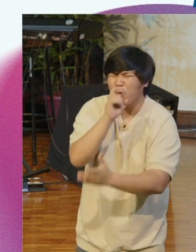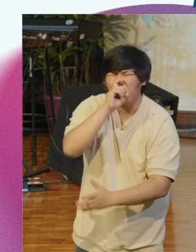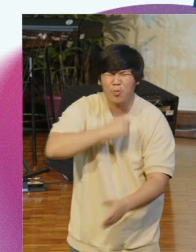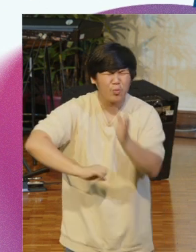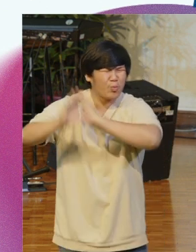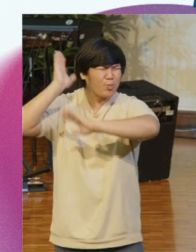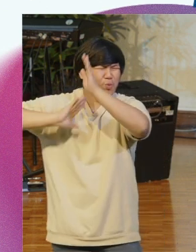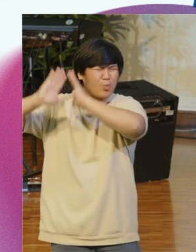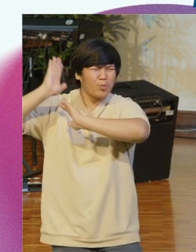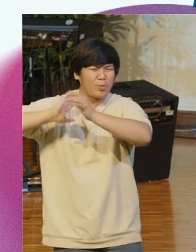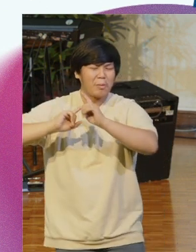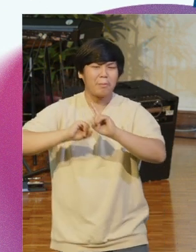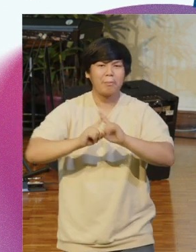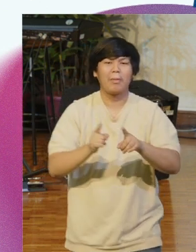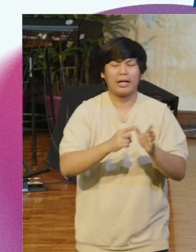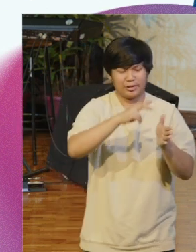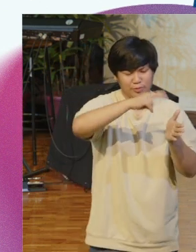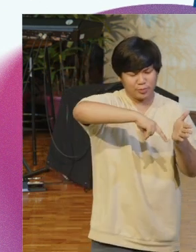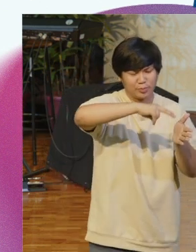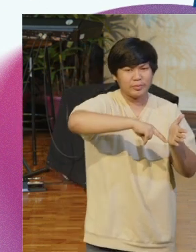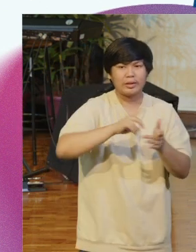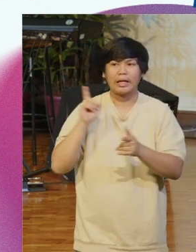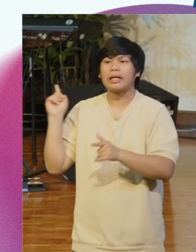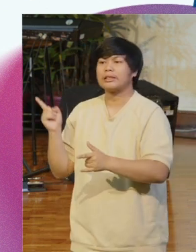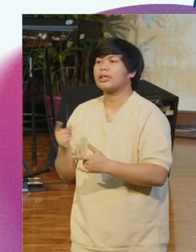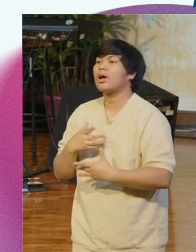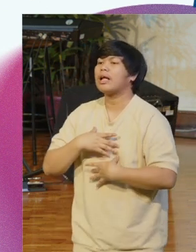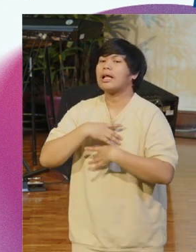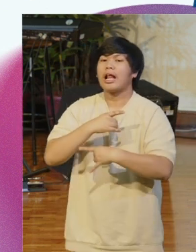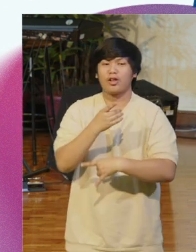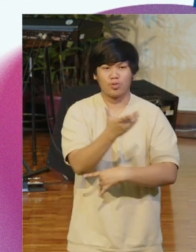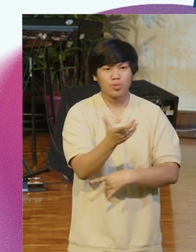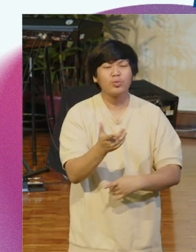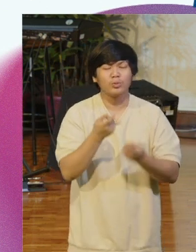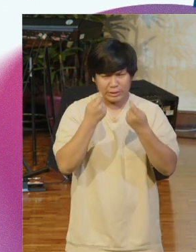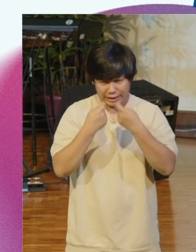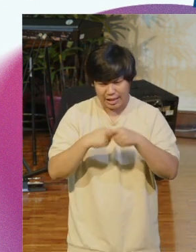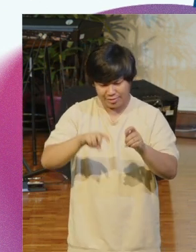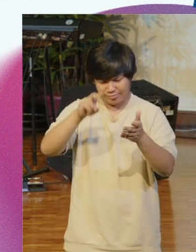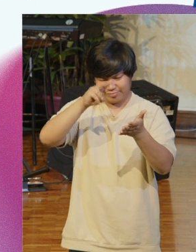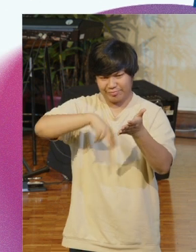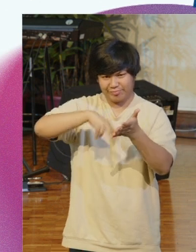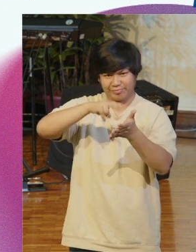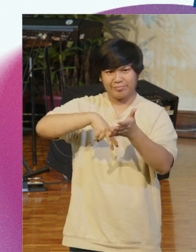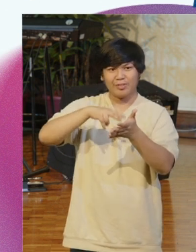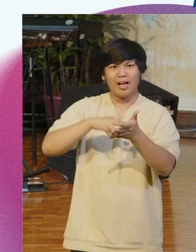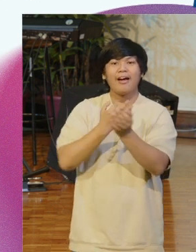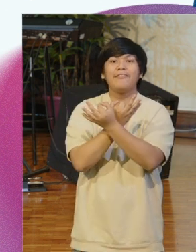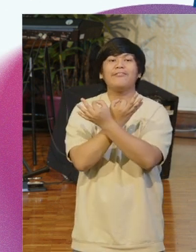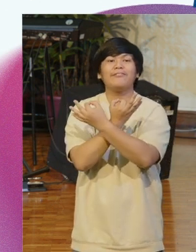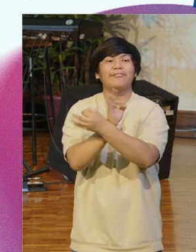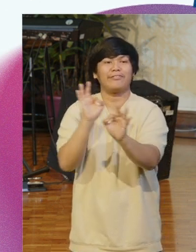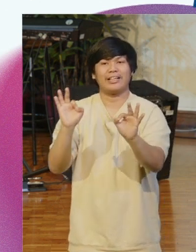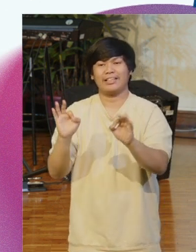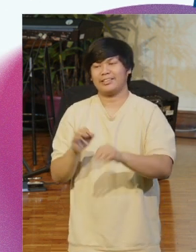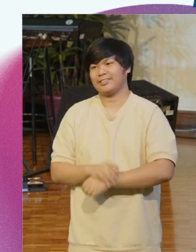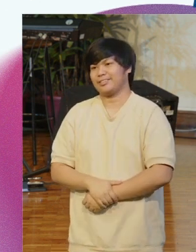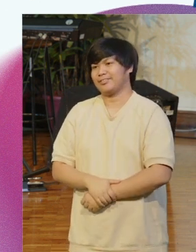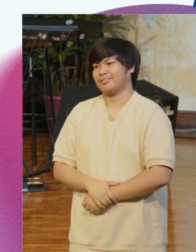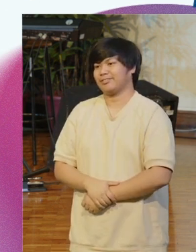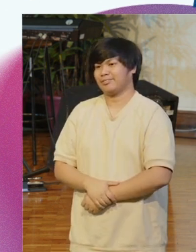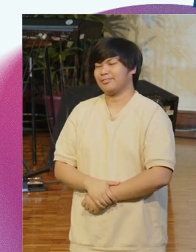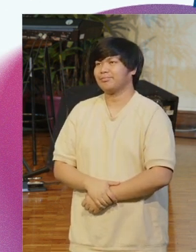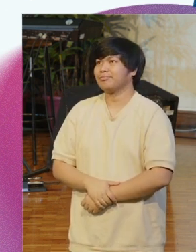napakagandang babasahin. Nire-recommend po namin ito na basahin ninyo. Siya po ay available sa lahat ng bookstore hanggang